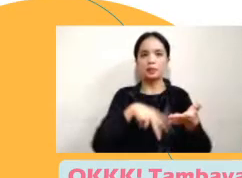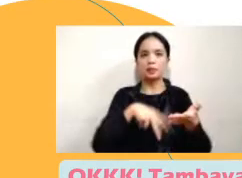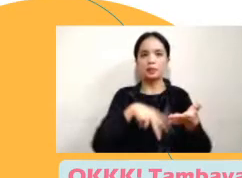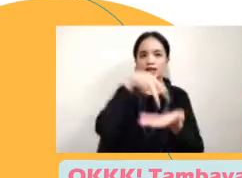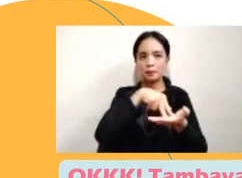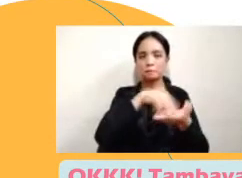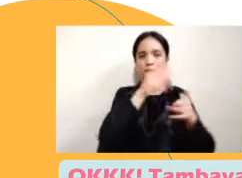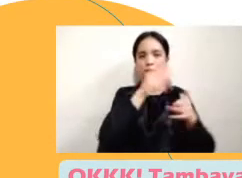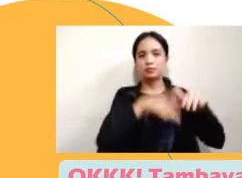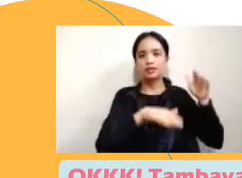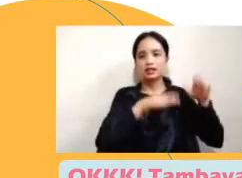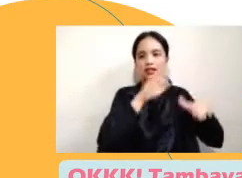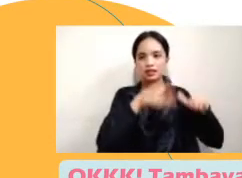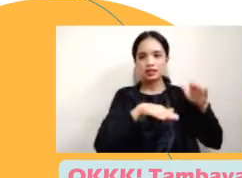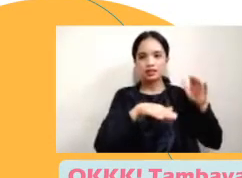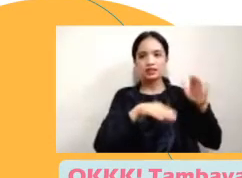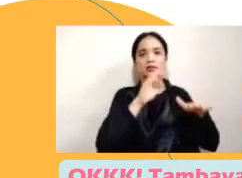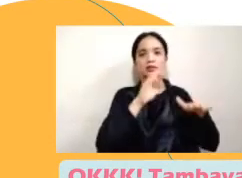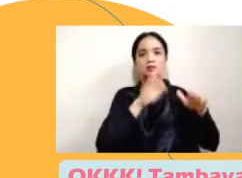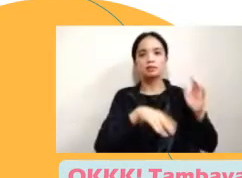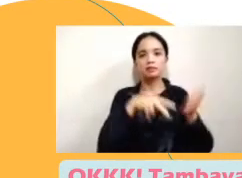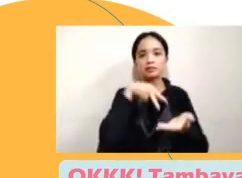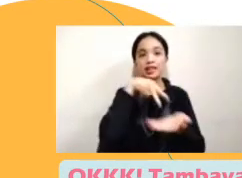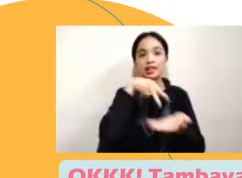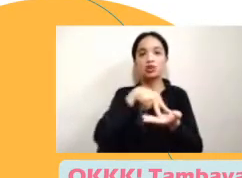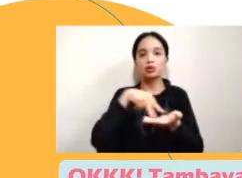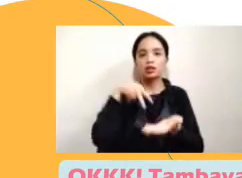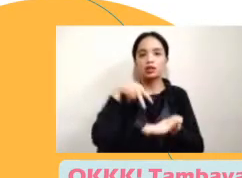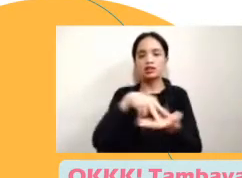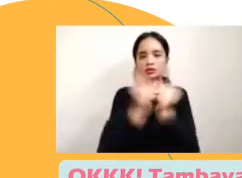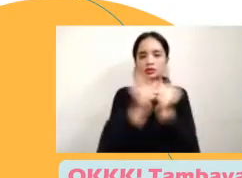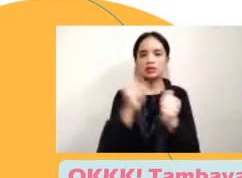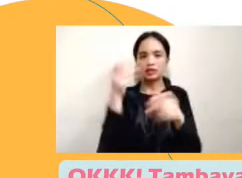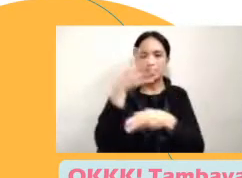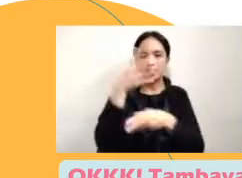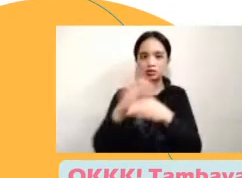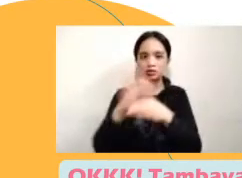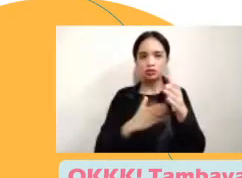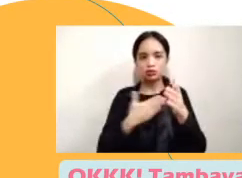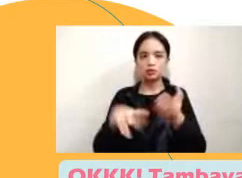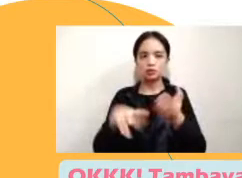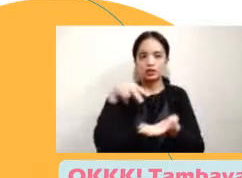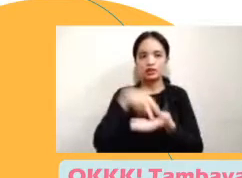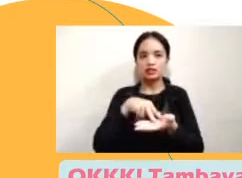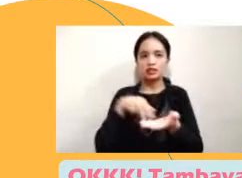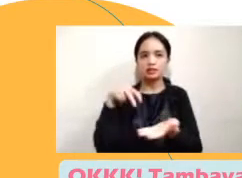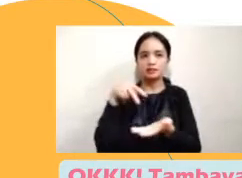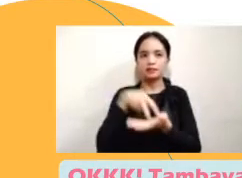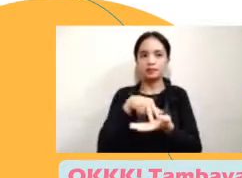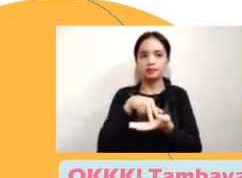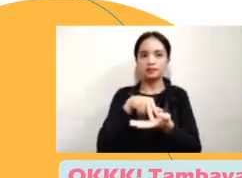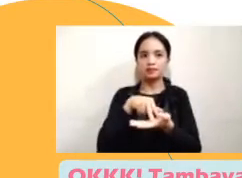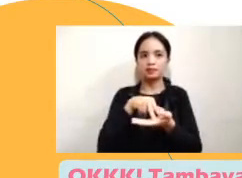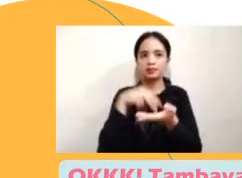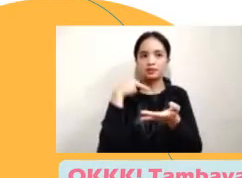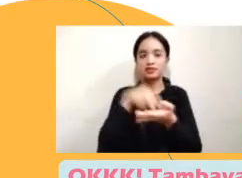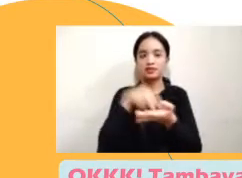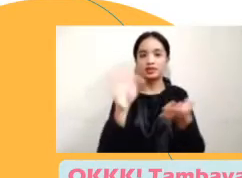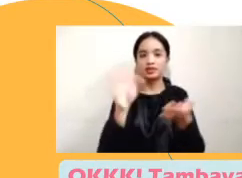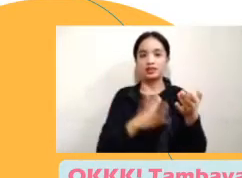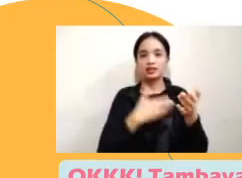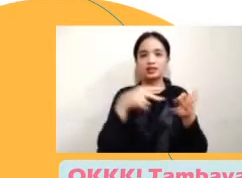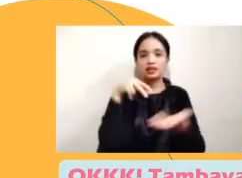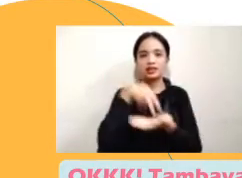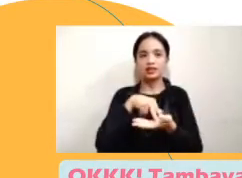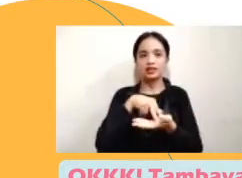tayo, tayo, tayo, tayo, tayo, tayo, tayo, tayo,